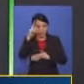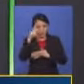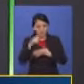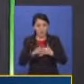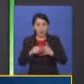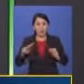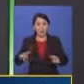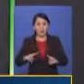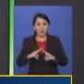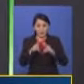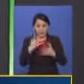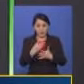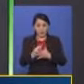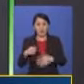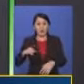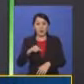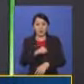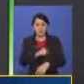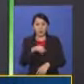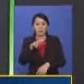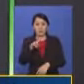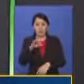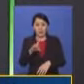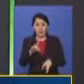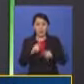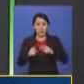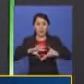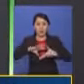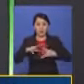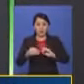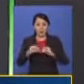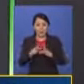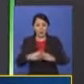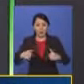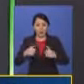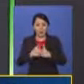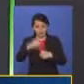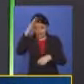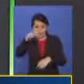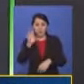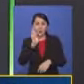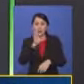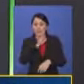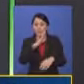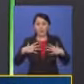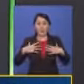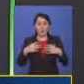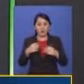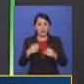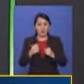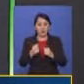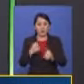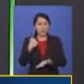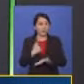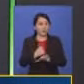Нұр-Сұлтан қаласында өз қаражатымызға тағы бір рет сынама тапсырдық. Оның нәтижесі бойынша отбасы мүшелерінің барлығы сау болып шықты. Бірақ бас қаладағы